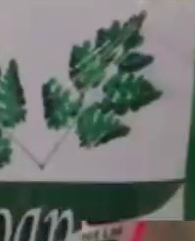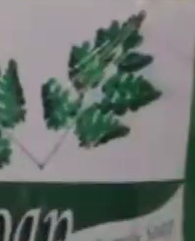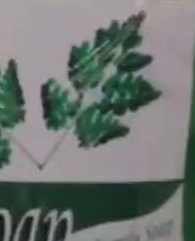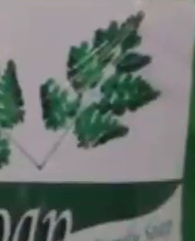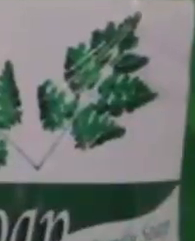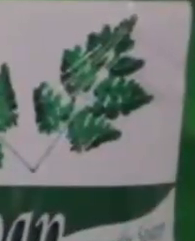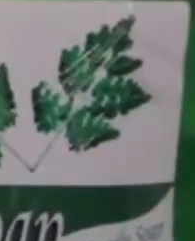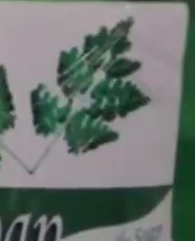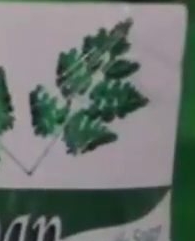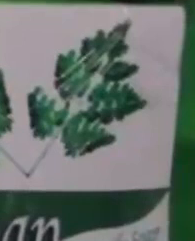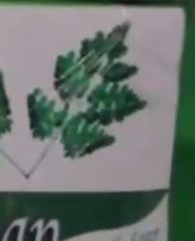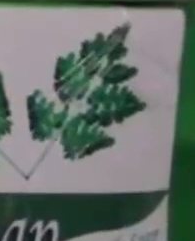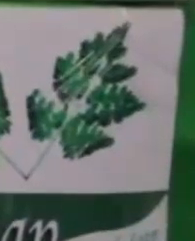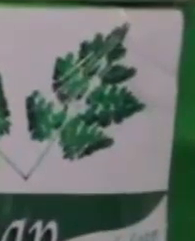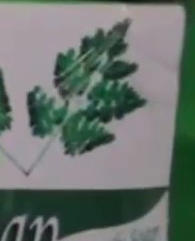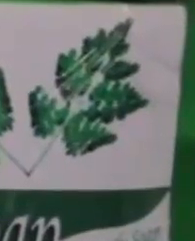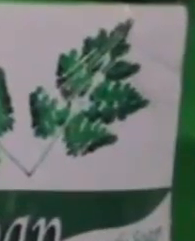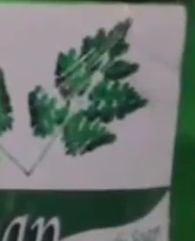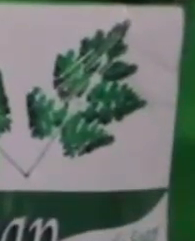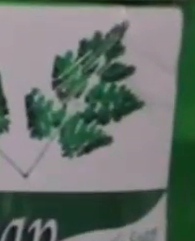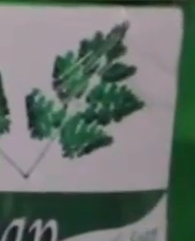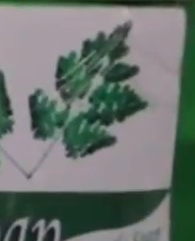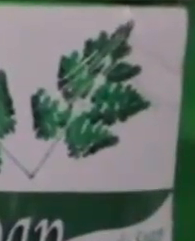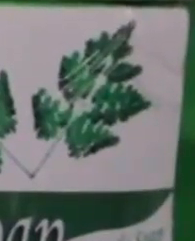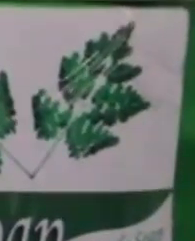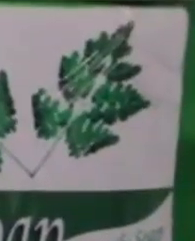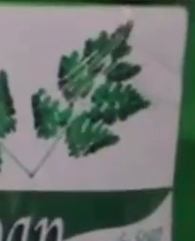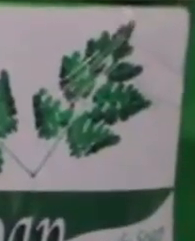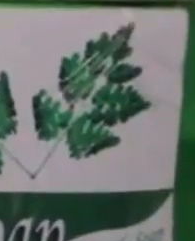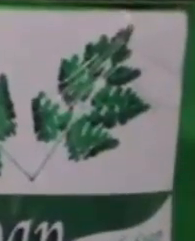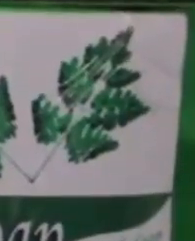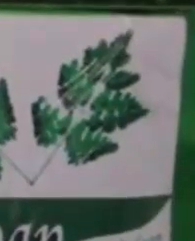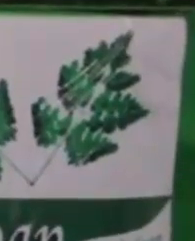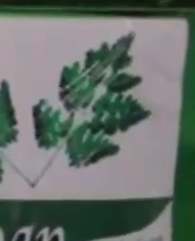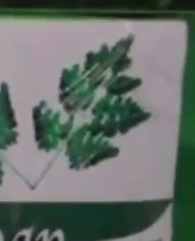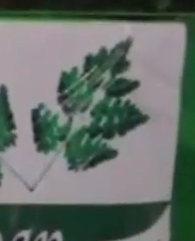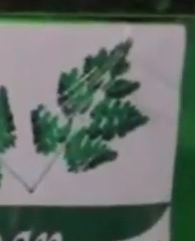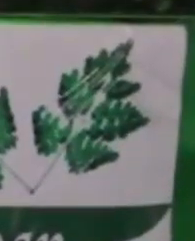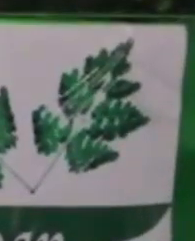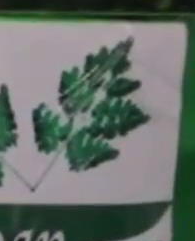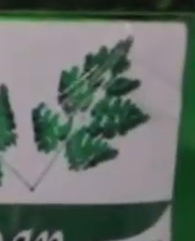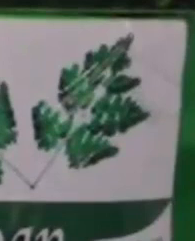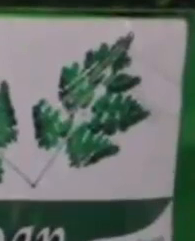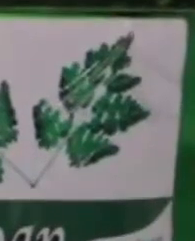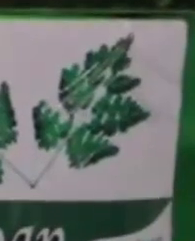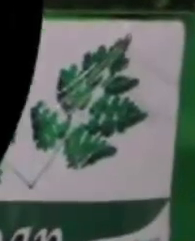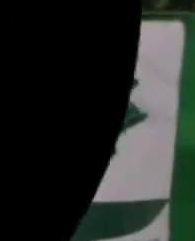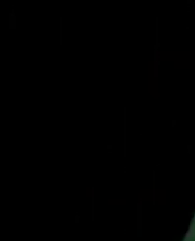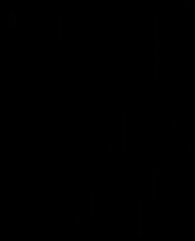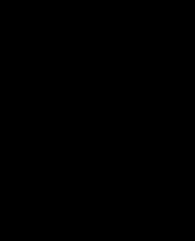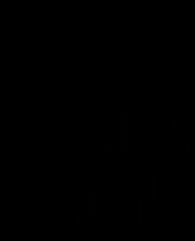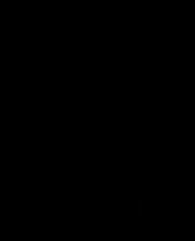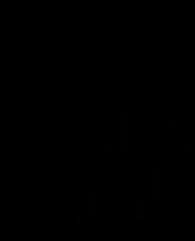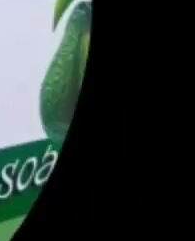kandi n'amasabune yo gukaraba, uburanga Herbal Soap nayo yiganjemo igikakarubamba gifasha uruhu kubona vitamine A,